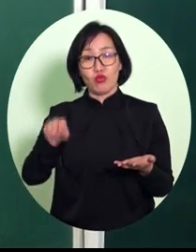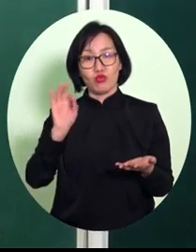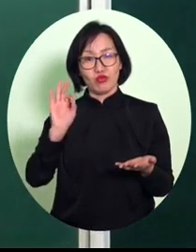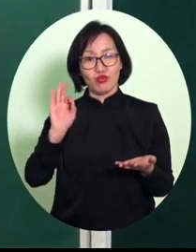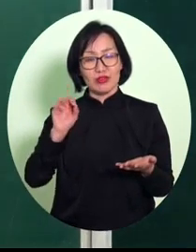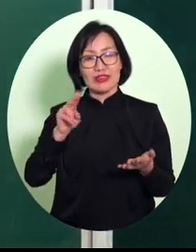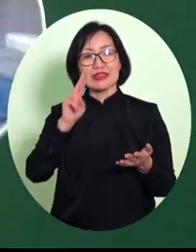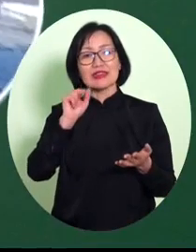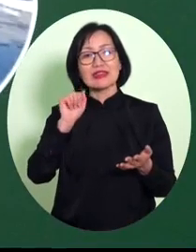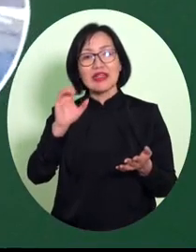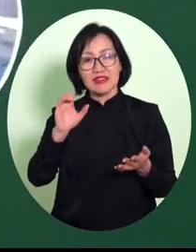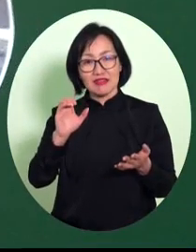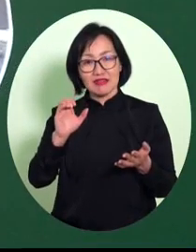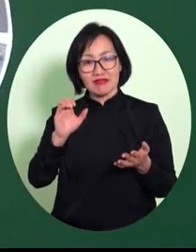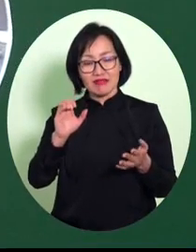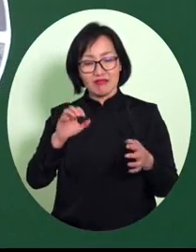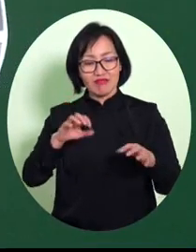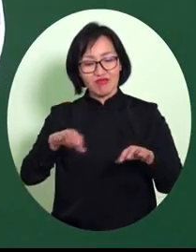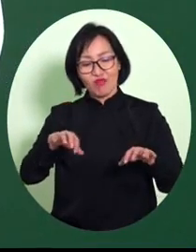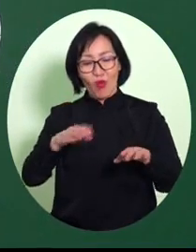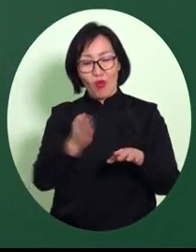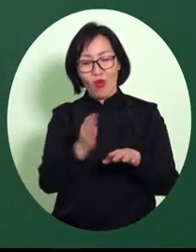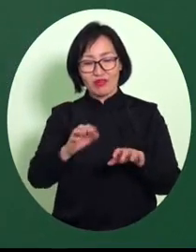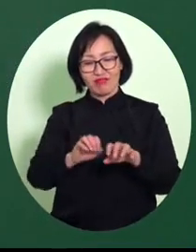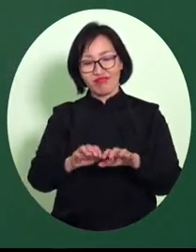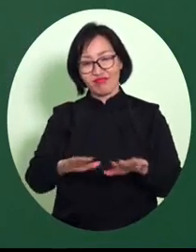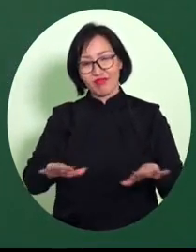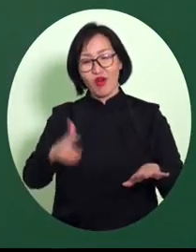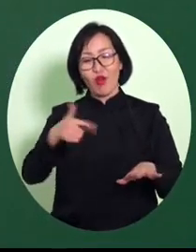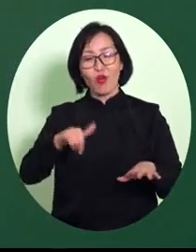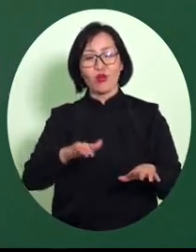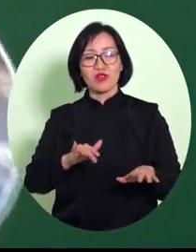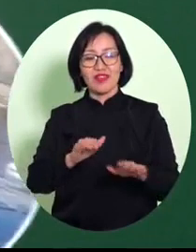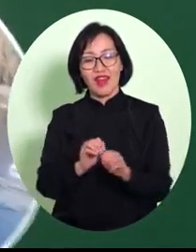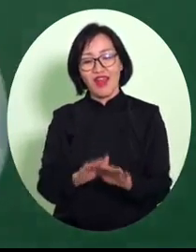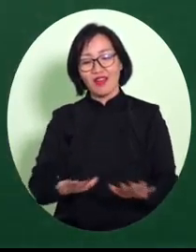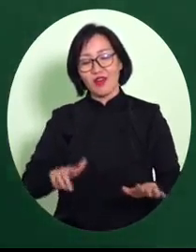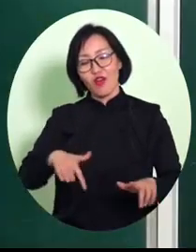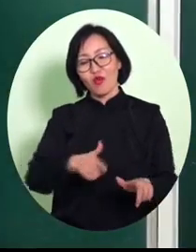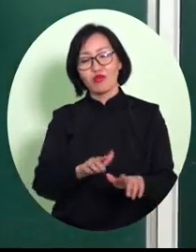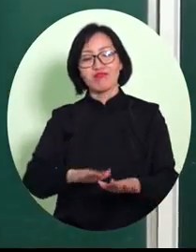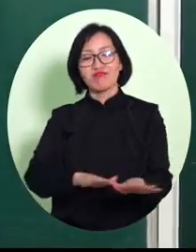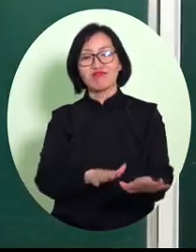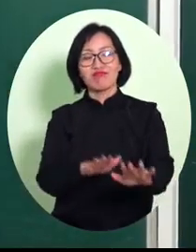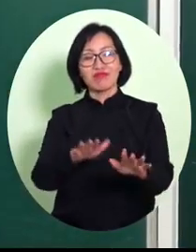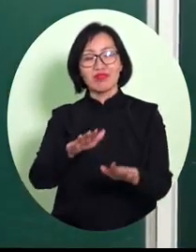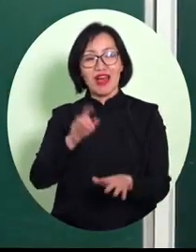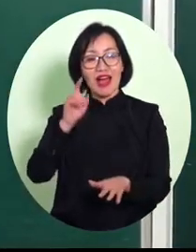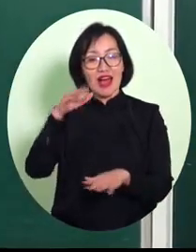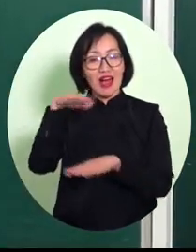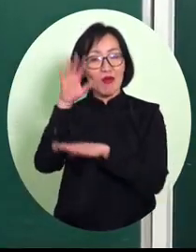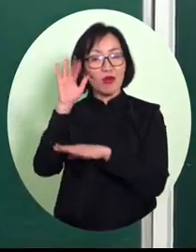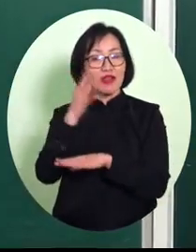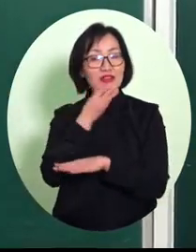Оо зүйтэй. Цас ханзарч, за голын ус урсаж эхэлдэг хаврын үлрэлд